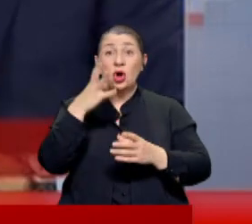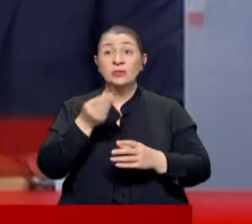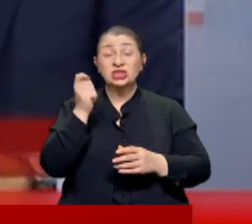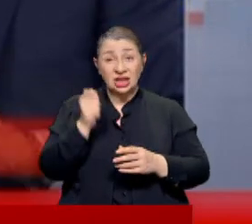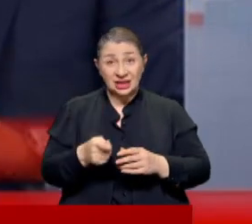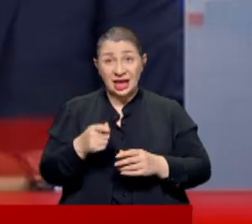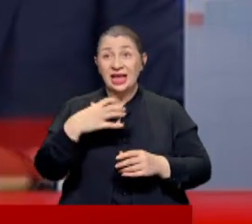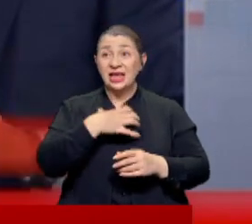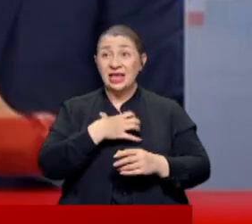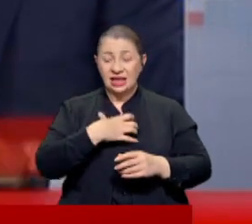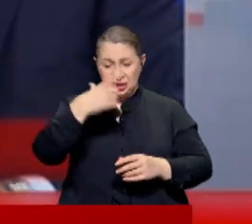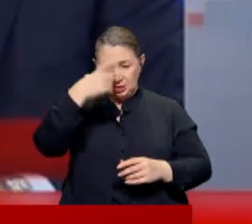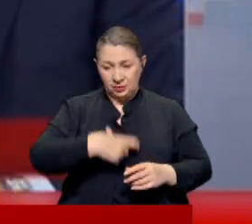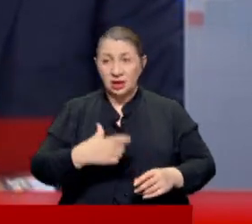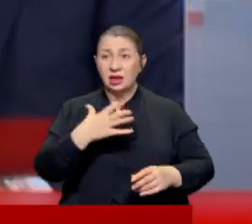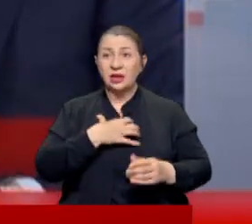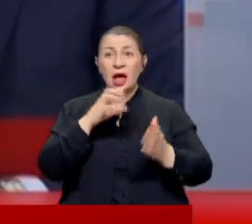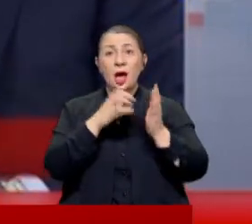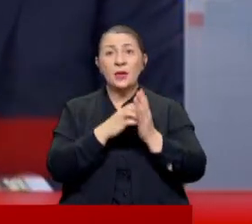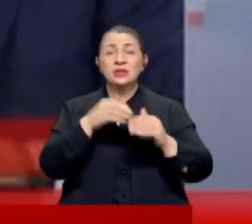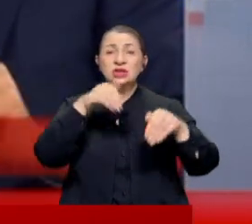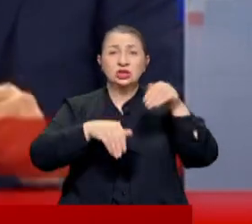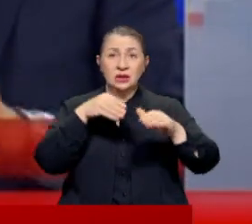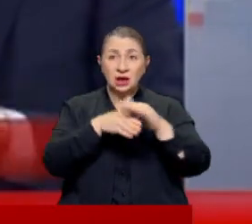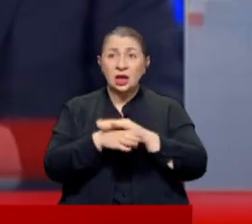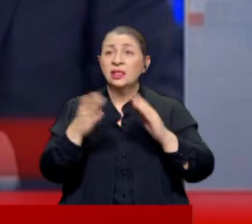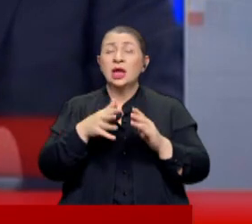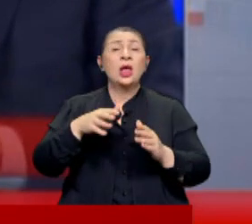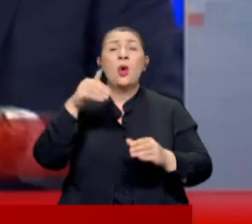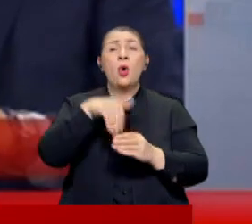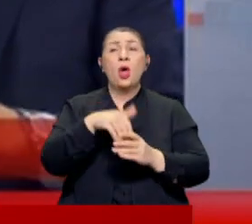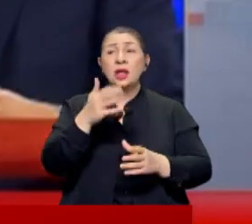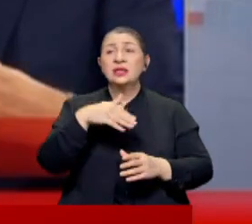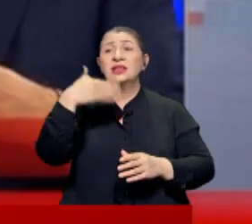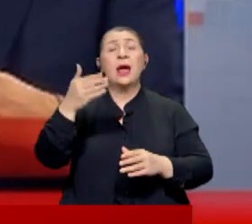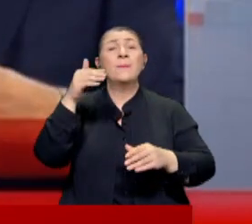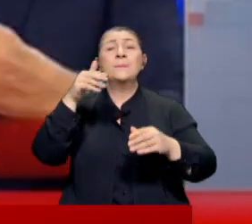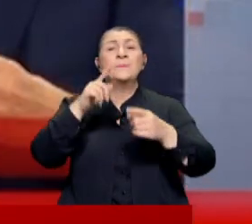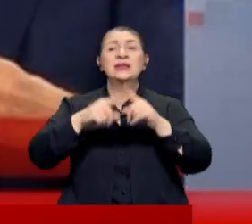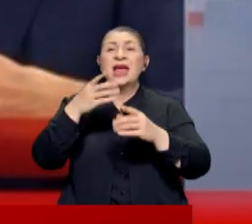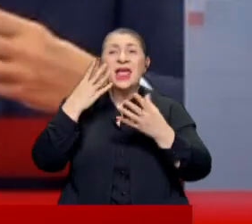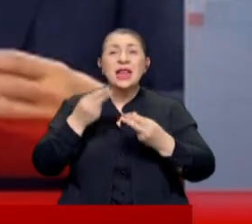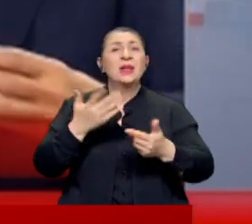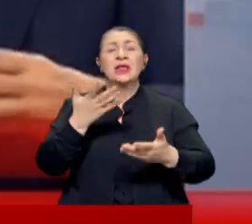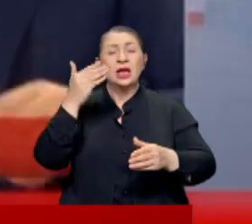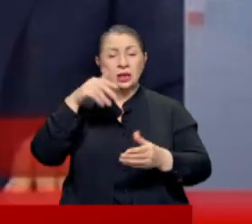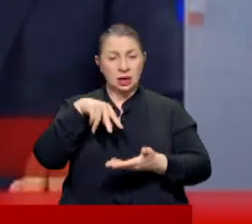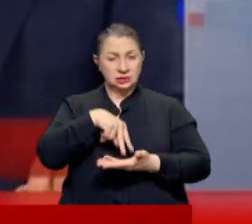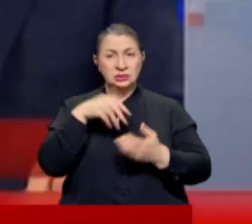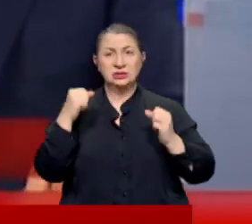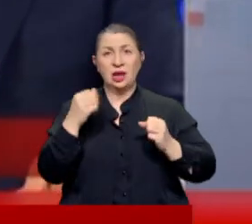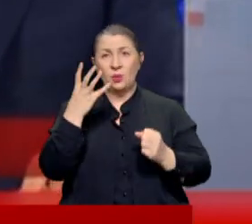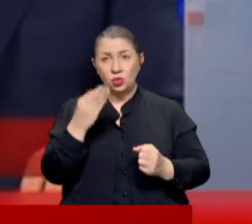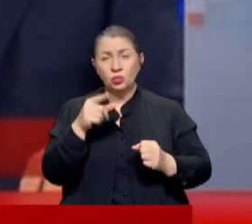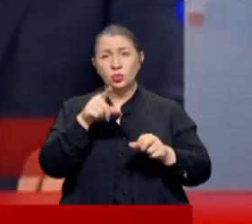olmak şartıyla kendi kimliğiyle kendi amlemiyle seçime girer ve ne kadar ve diğer partilerin içerisinde Erimeden ne kadar ayakta